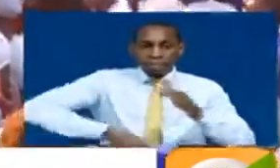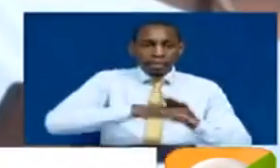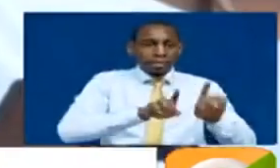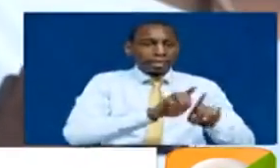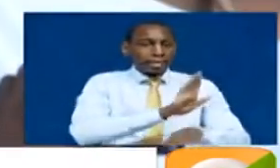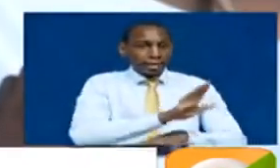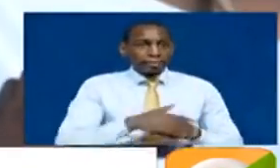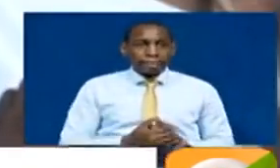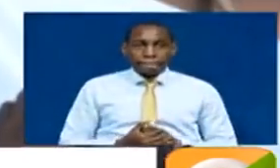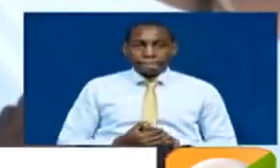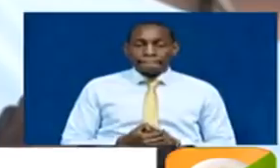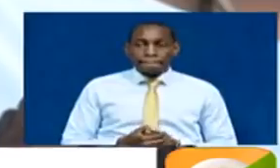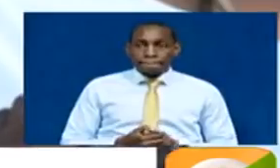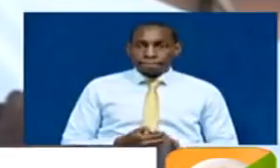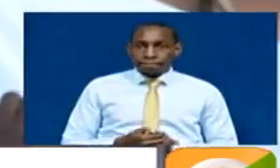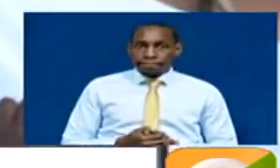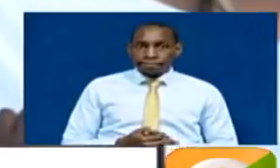teke.